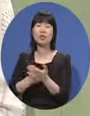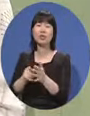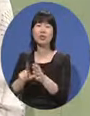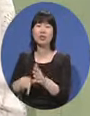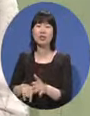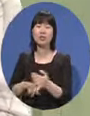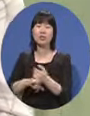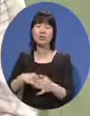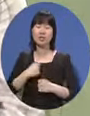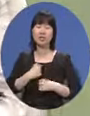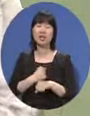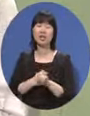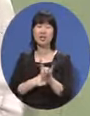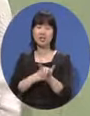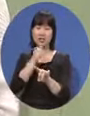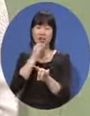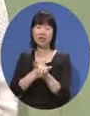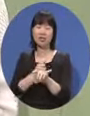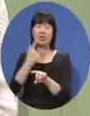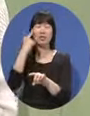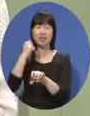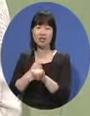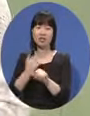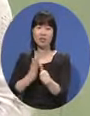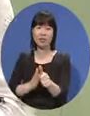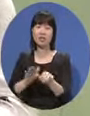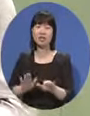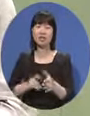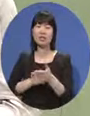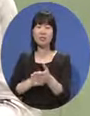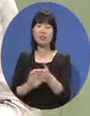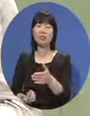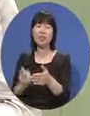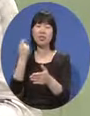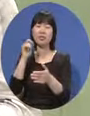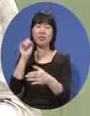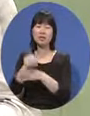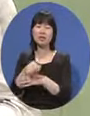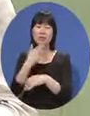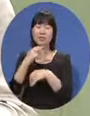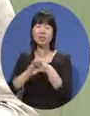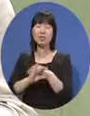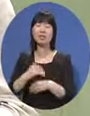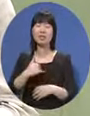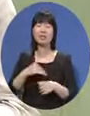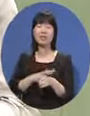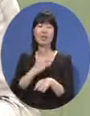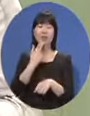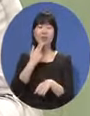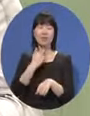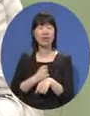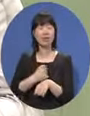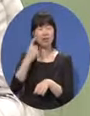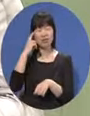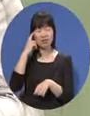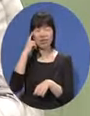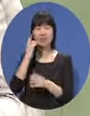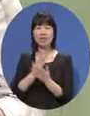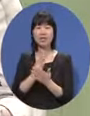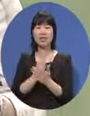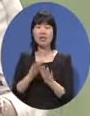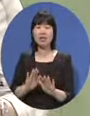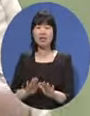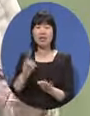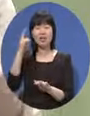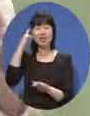때 꼭 지키셔야 되는 게 있어 잊어버리면 안 되는데요 이 요구를 바로 들어주지 않으면 나를 사랑하지 않는 더 생각하시면 안되요